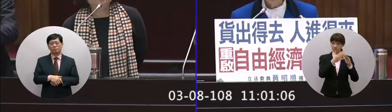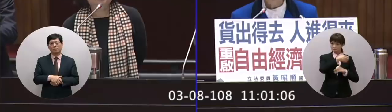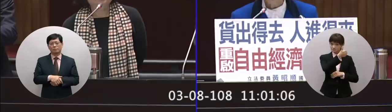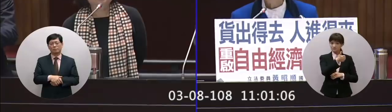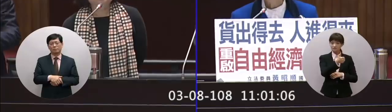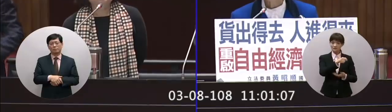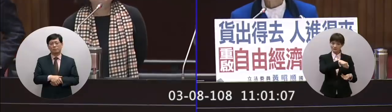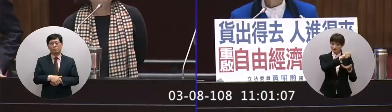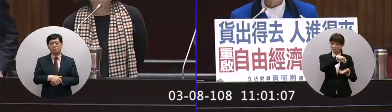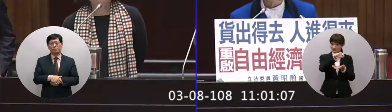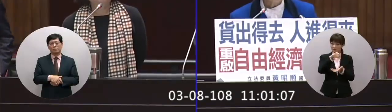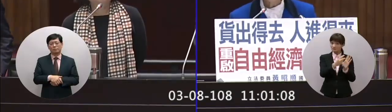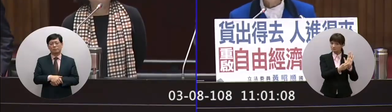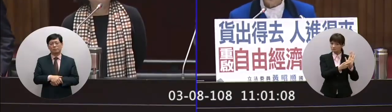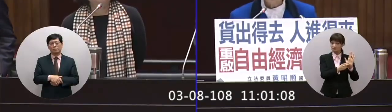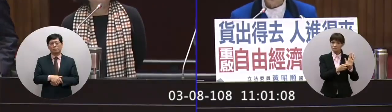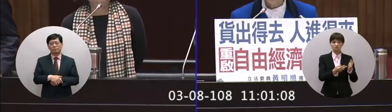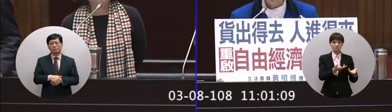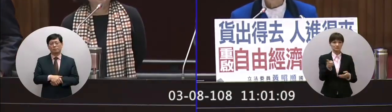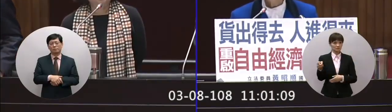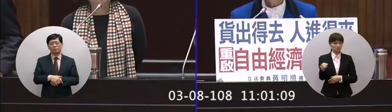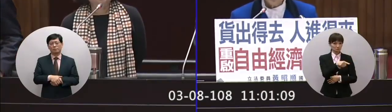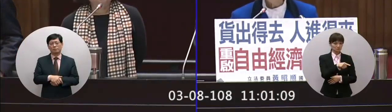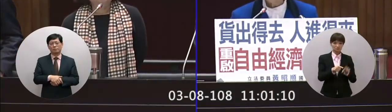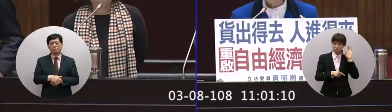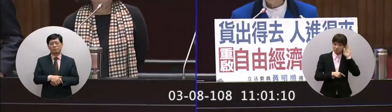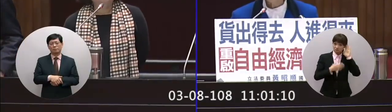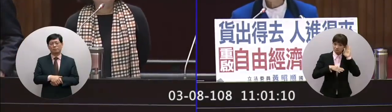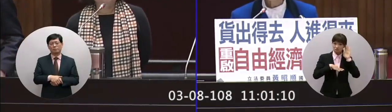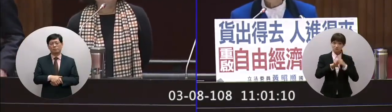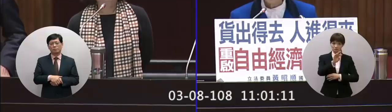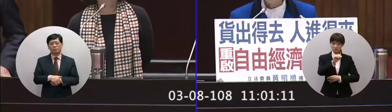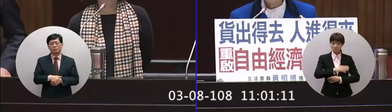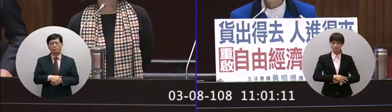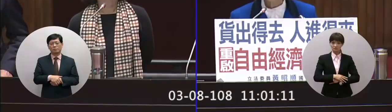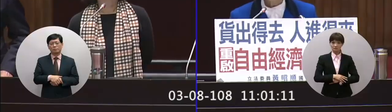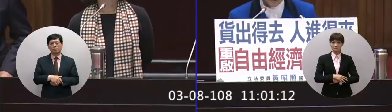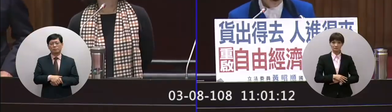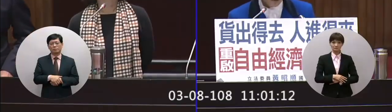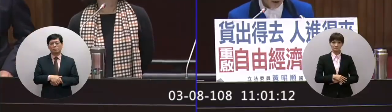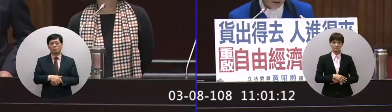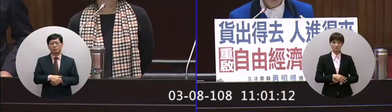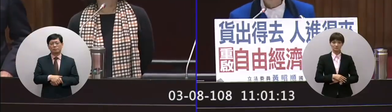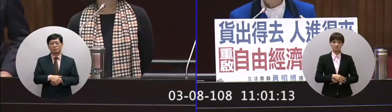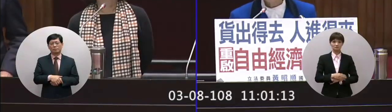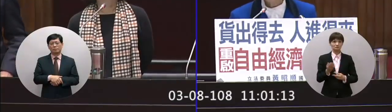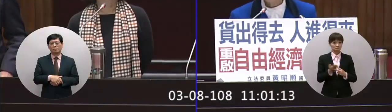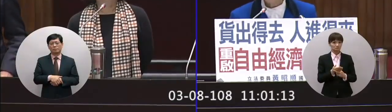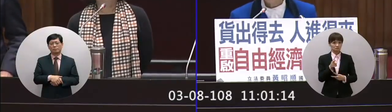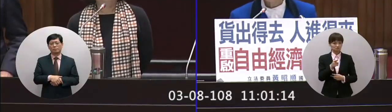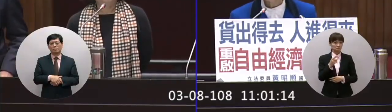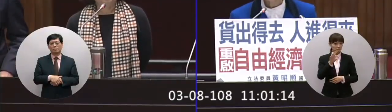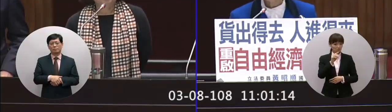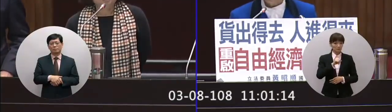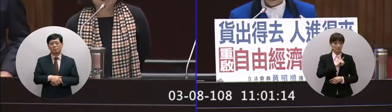到这些案子的时候，你曾经去了解过吗？或者你曾经为了这件事去花了一些精神去